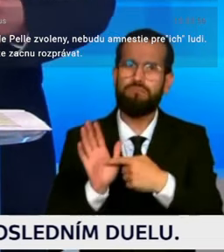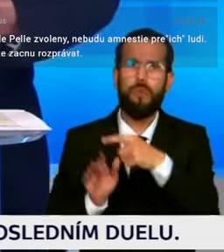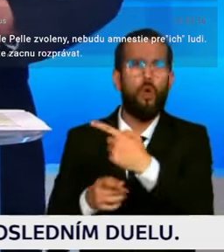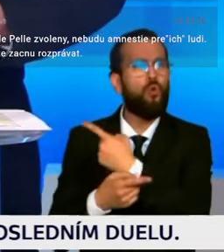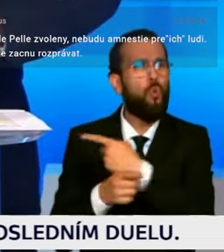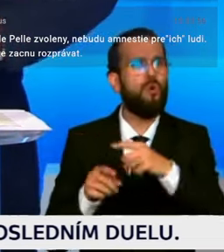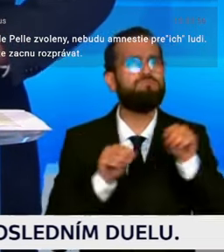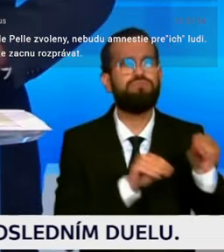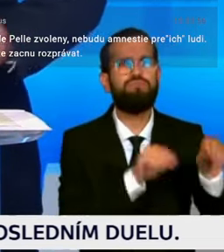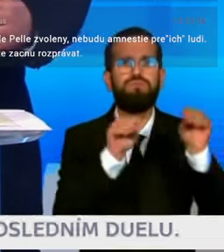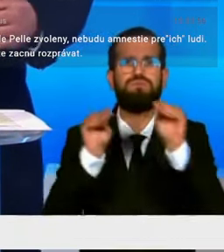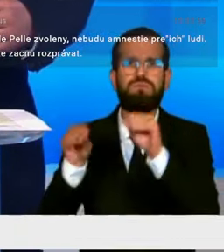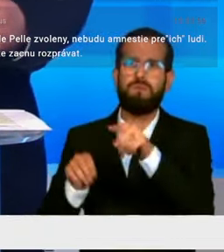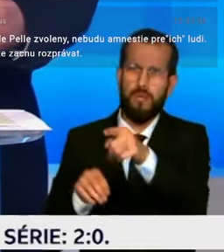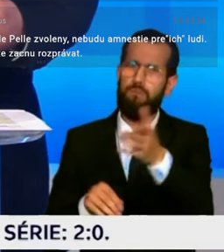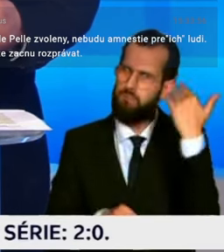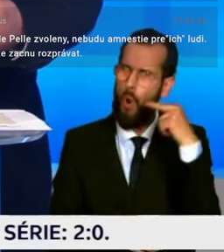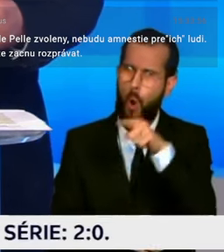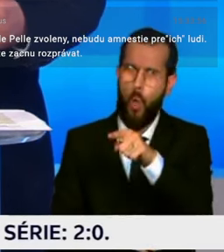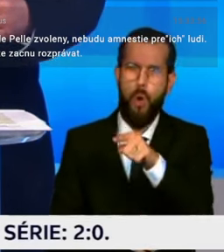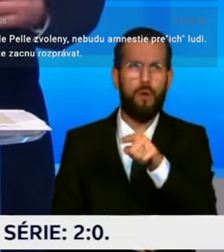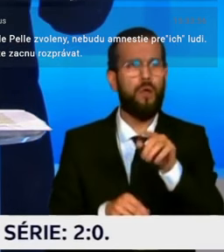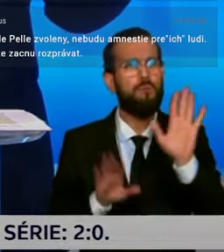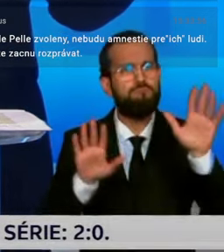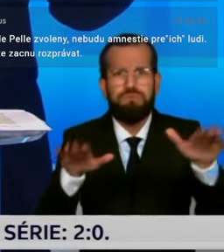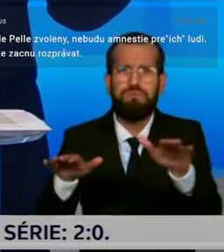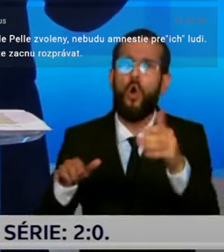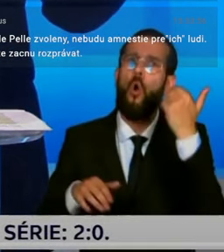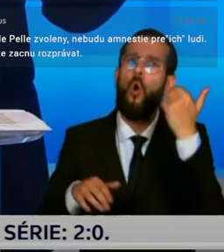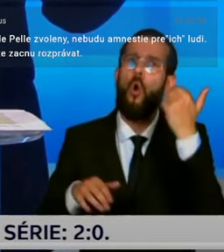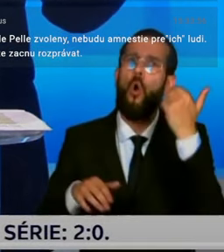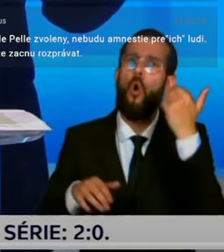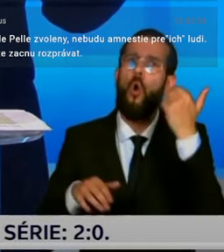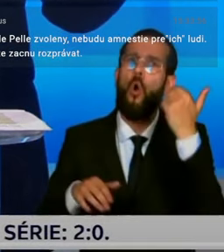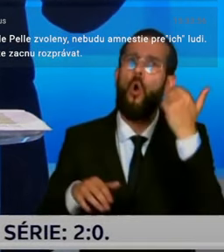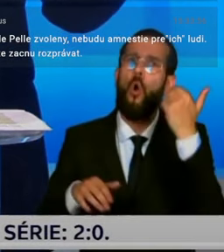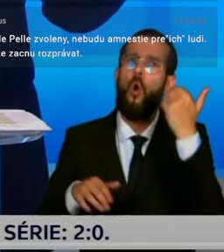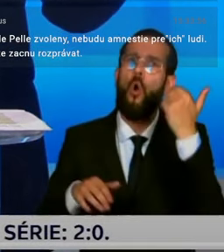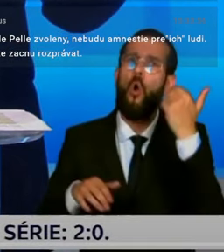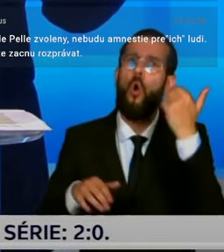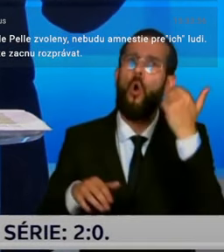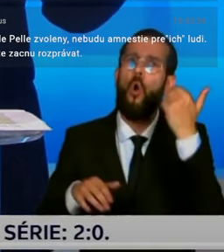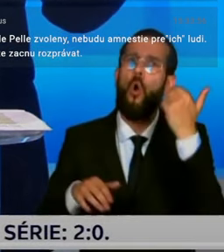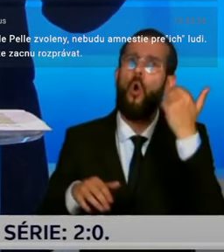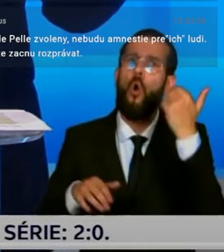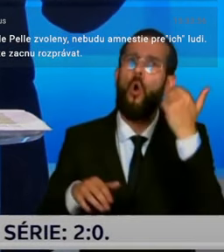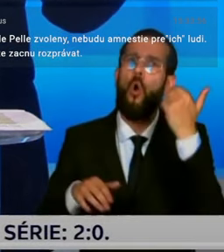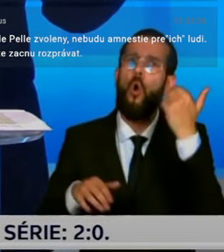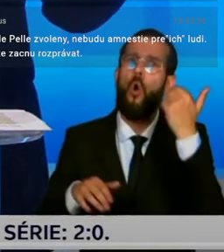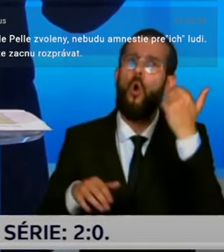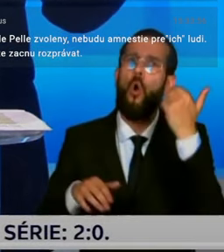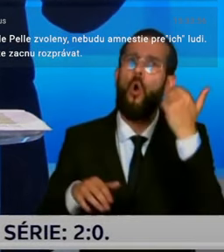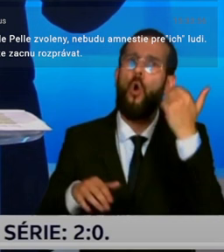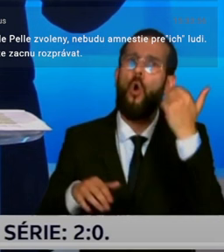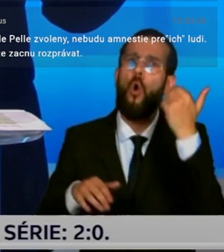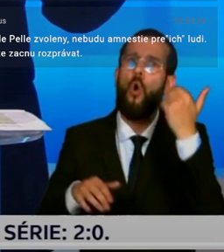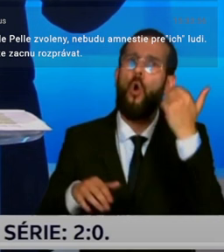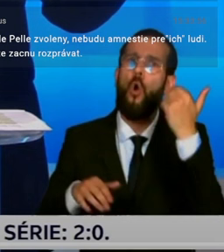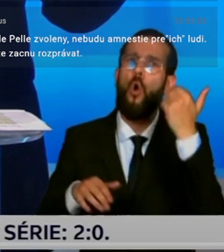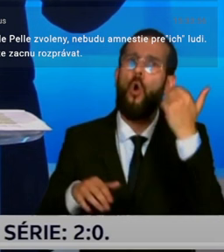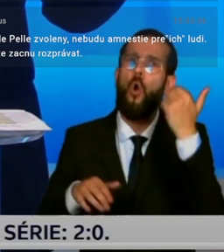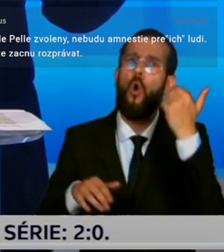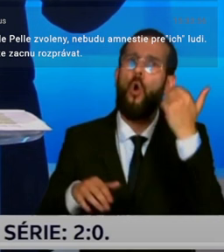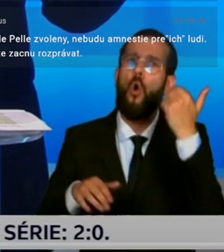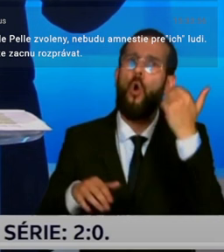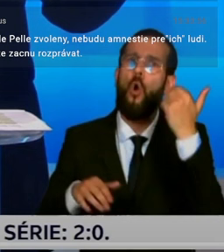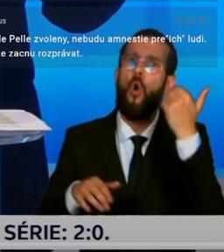neprivítal tým spôsobom mobilizovali voličov a boli ste Korčok mluví hezky ale vždycky Strašne dlouho mi pde že